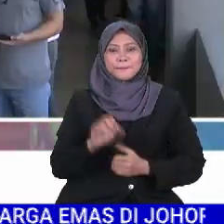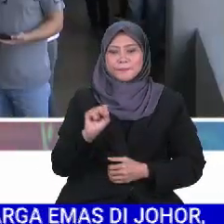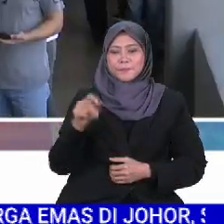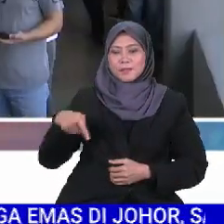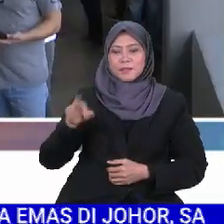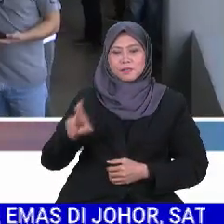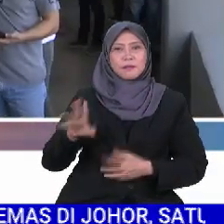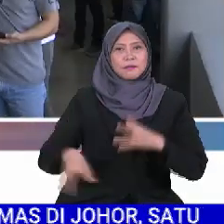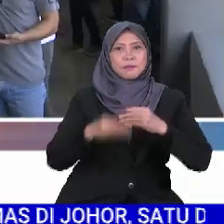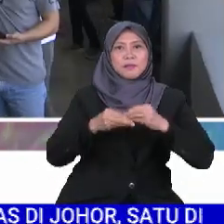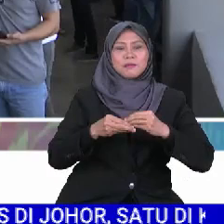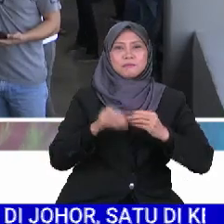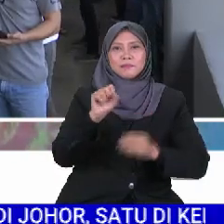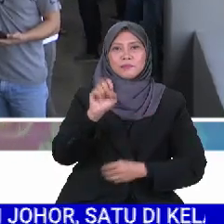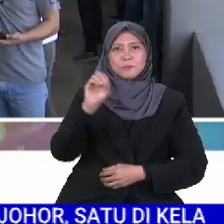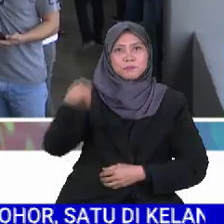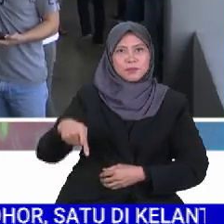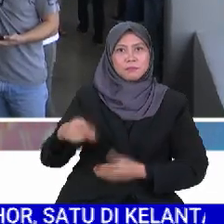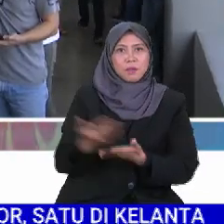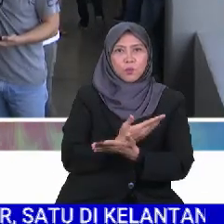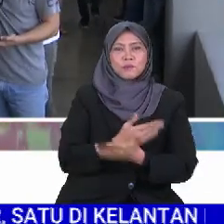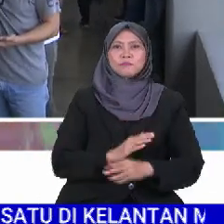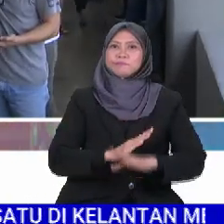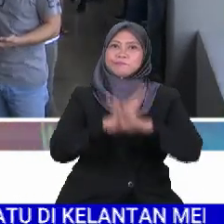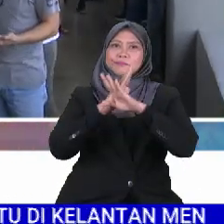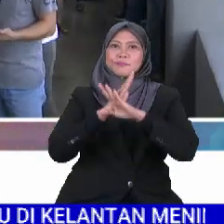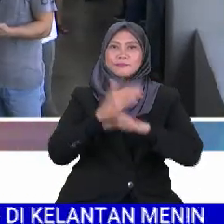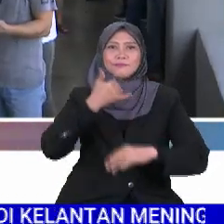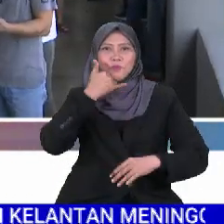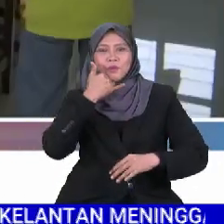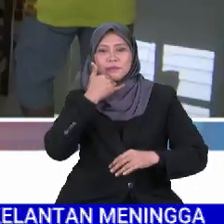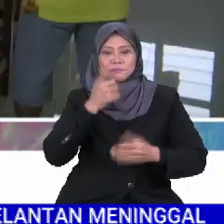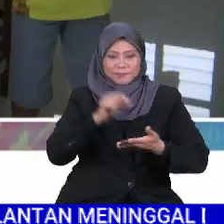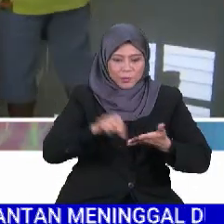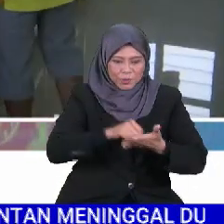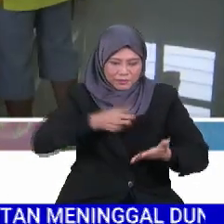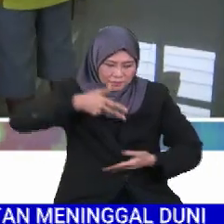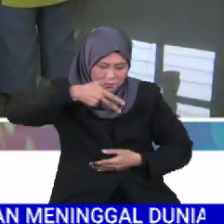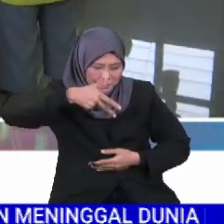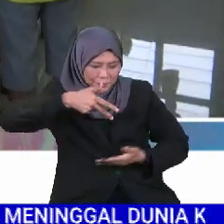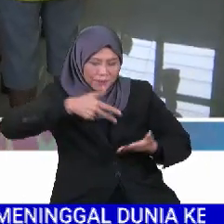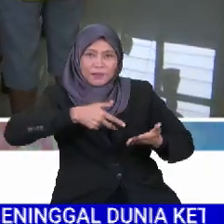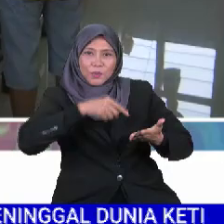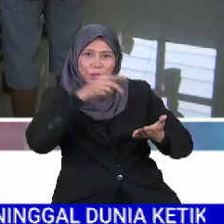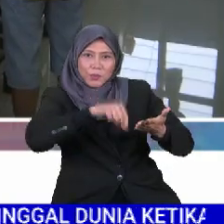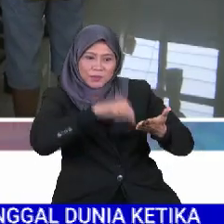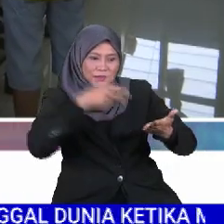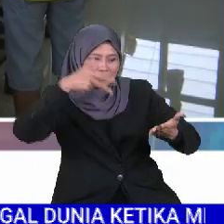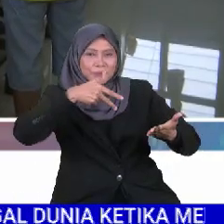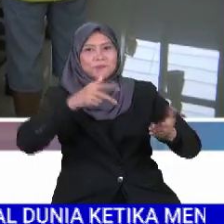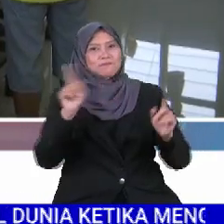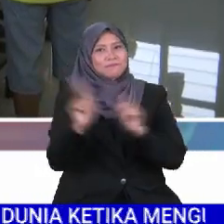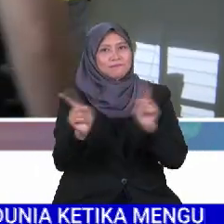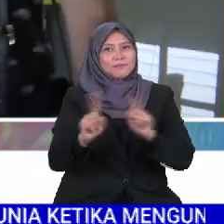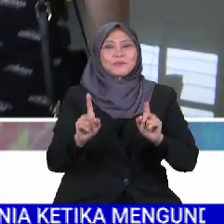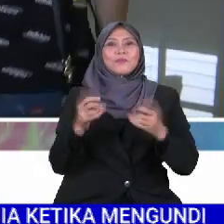SPR telah menambah satu prosedur baru iaitu larangan menggunakan telefon bimbit semasa mengundi, di mana pengundi yang membawa telefon